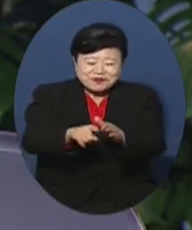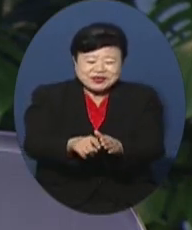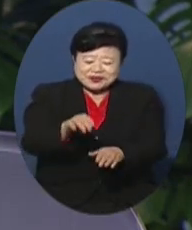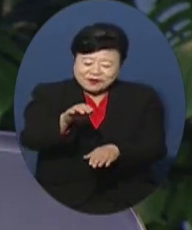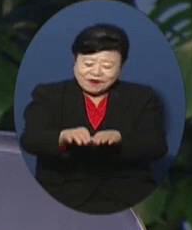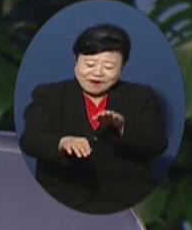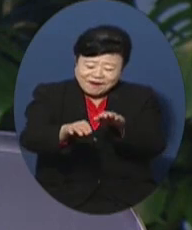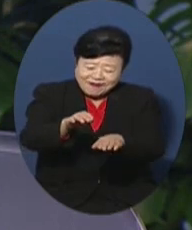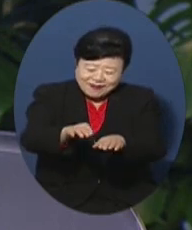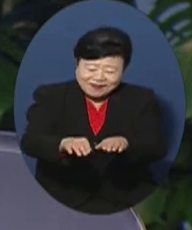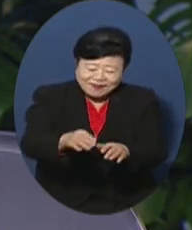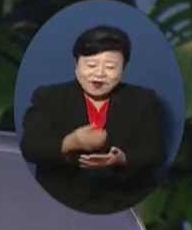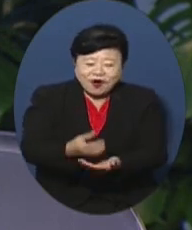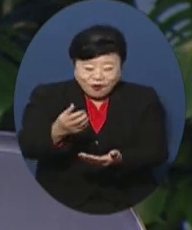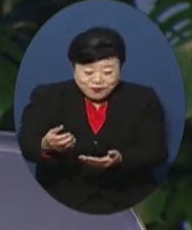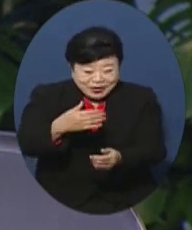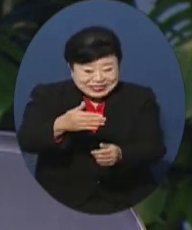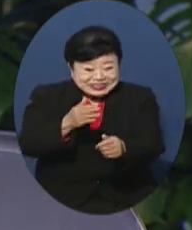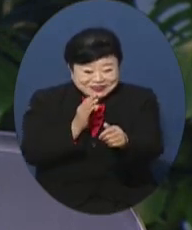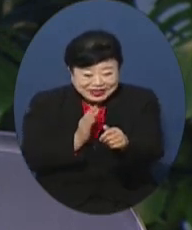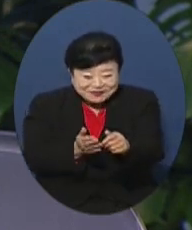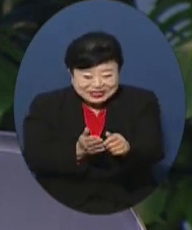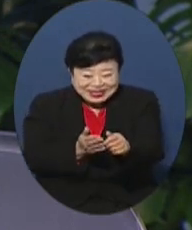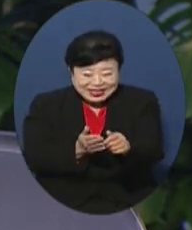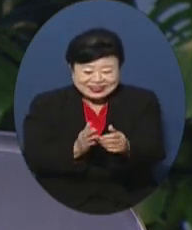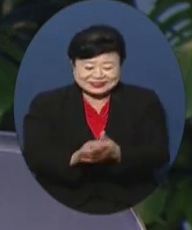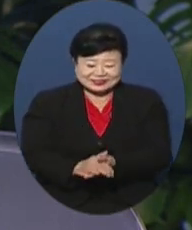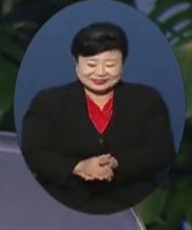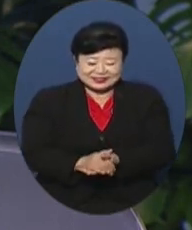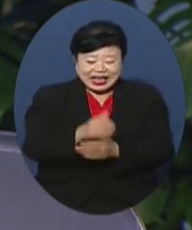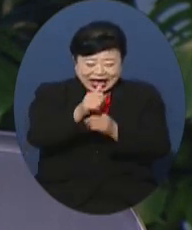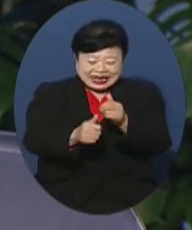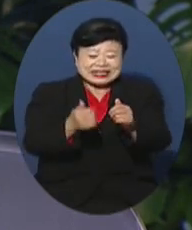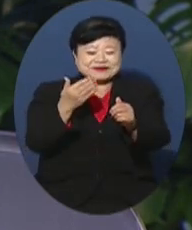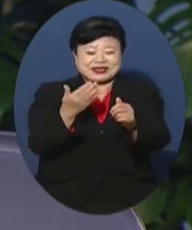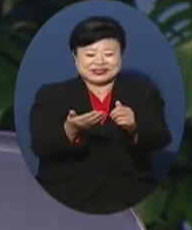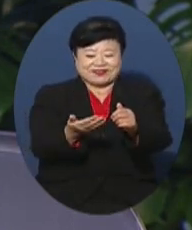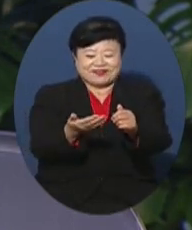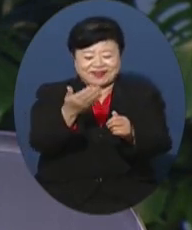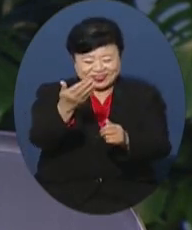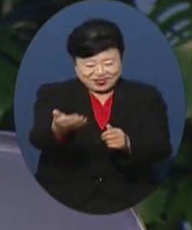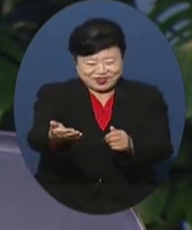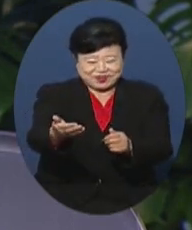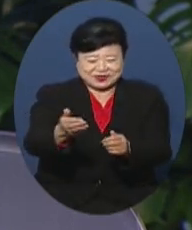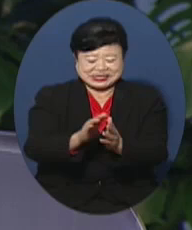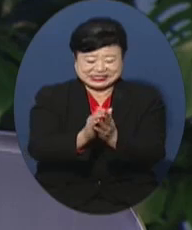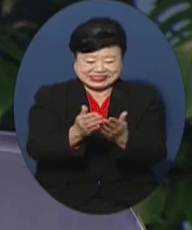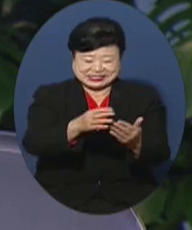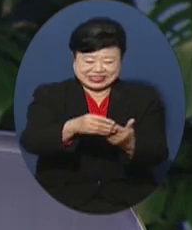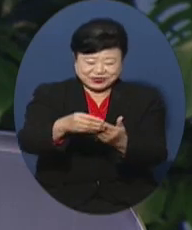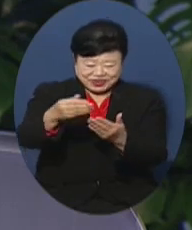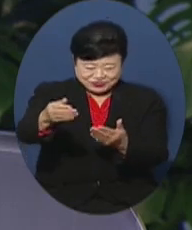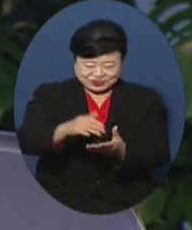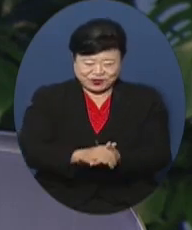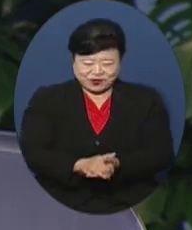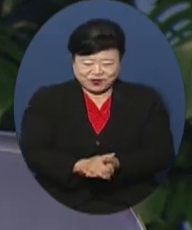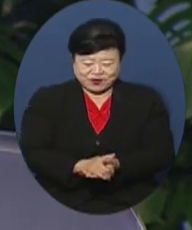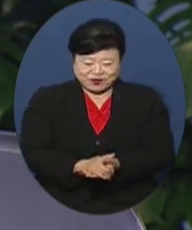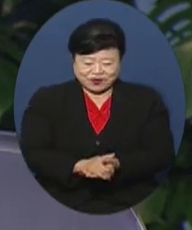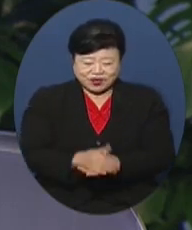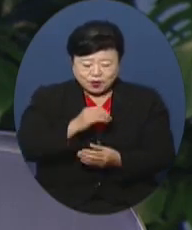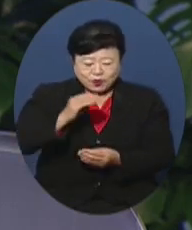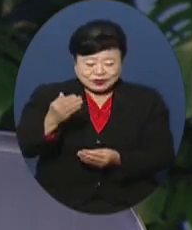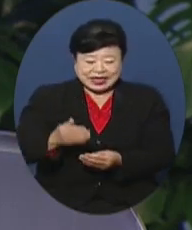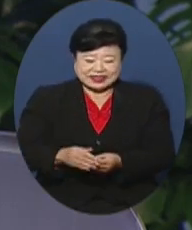길을 옮기십시오. 그러면 하나님께서 여러분을 친히 인도하셔서